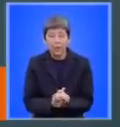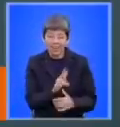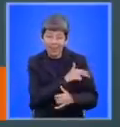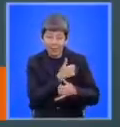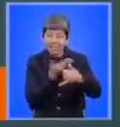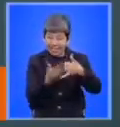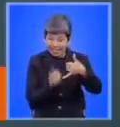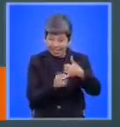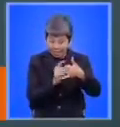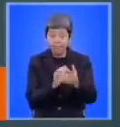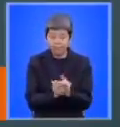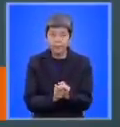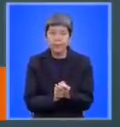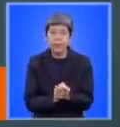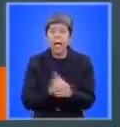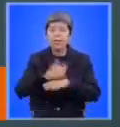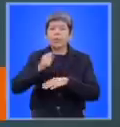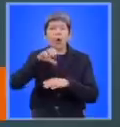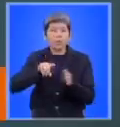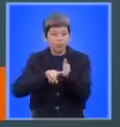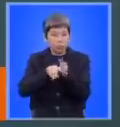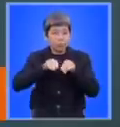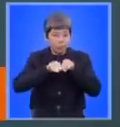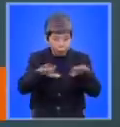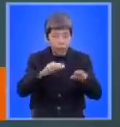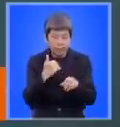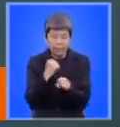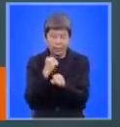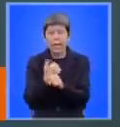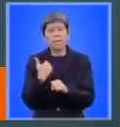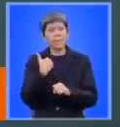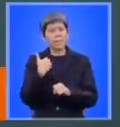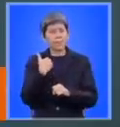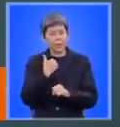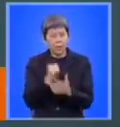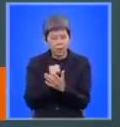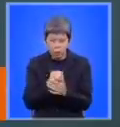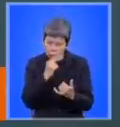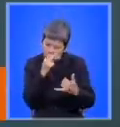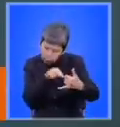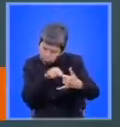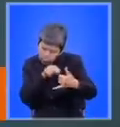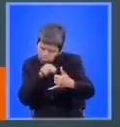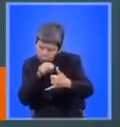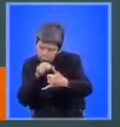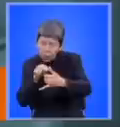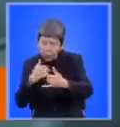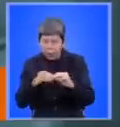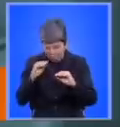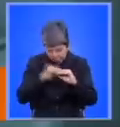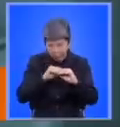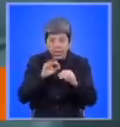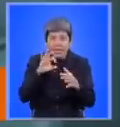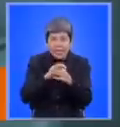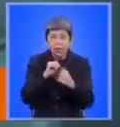แพทย์สุวรรณชัยวัฒนายิ่งเจริญชัยอธิบดีกรมควบคุมโรคระบุว่าในจำนวนผู้ที่เข้าเกณฑ์สอบตรวจโรคนะคะเพิ่มขึ้นนั้นมา